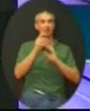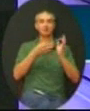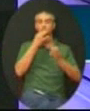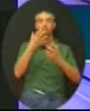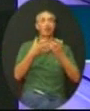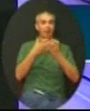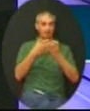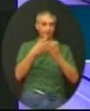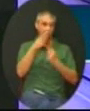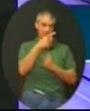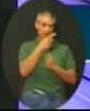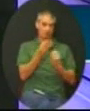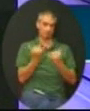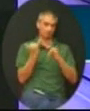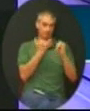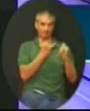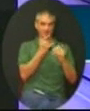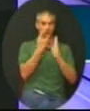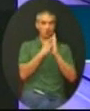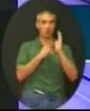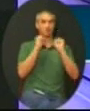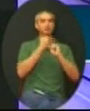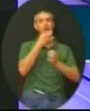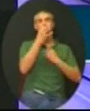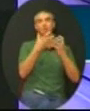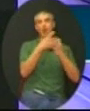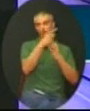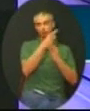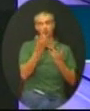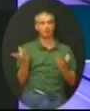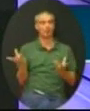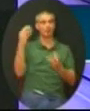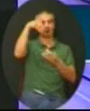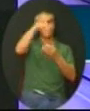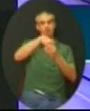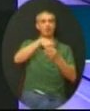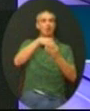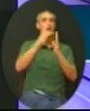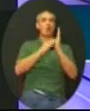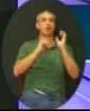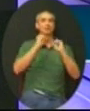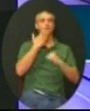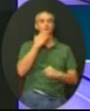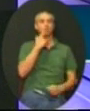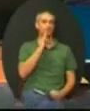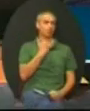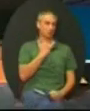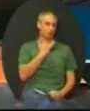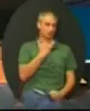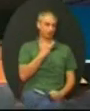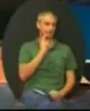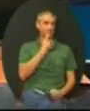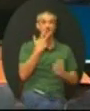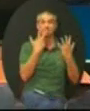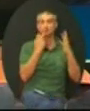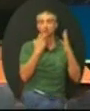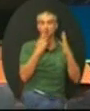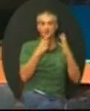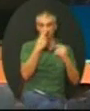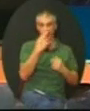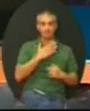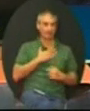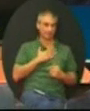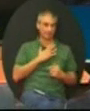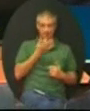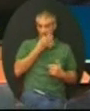עם, את זה אתה למעשה מביא מחוק יסוד משאל כן. העם, שאתה מרכיב אותו כן, על חוק יסוד ירושלים. כן, כן, אבל ה-80 בעיניי,